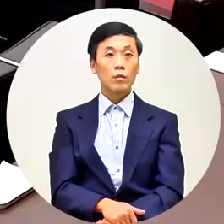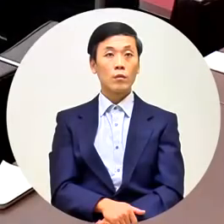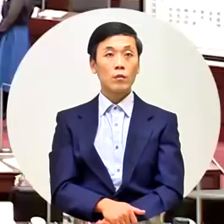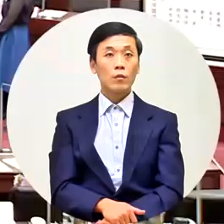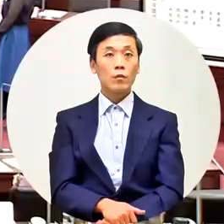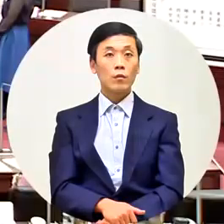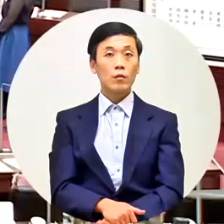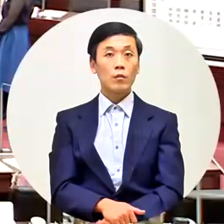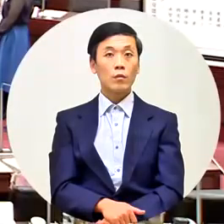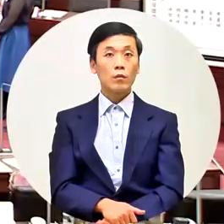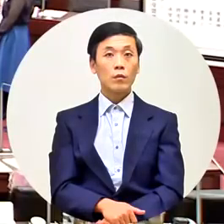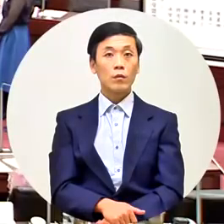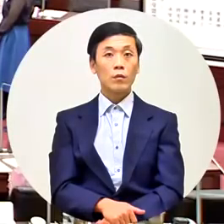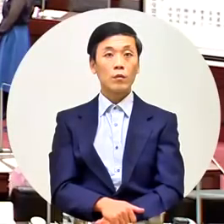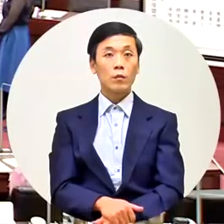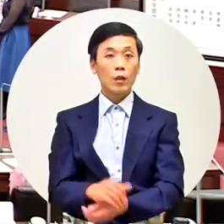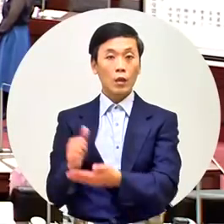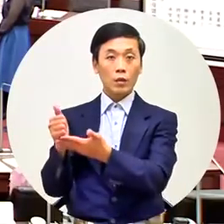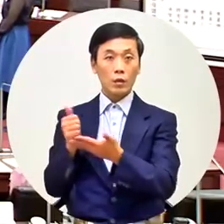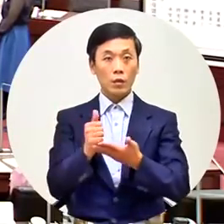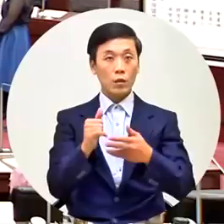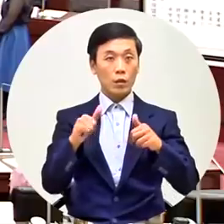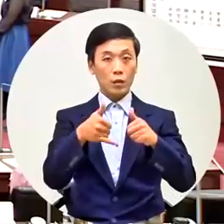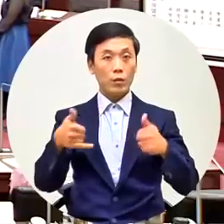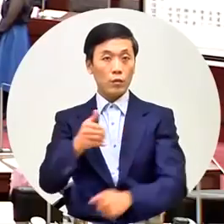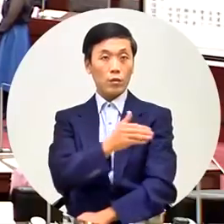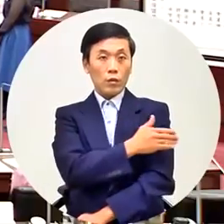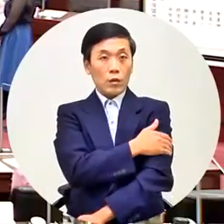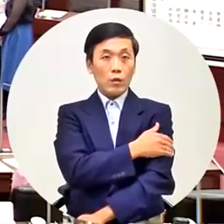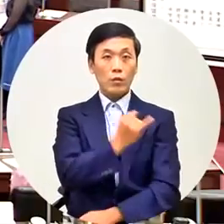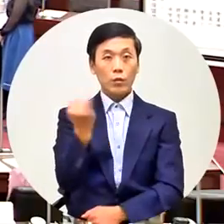请陈丽珍议员领取选票。